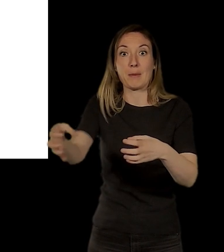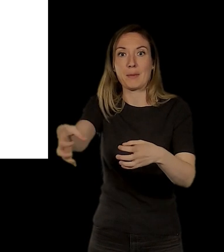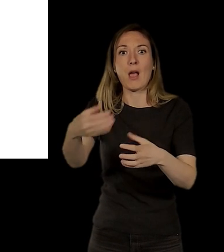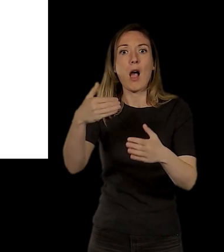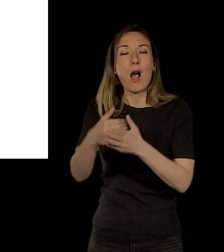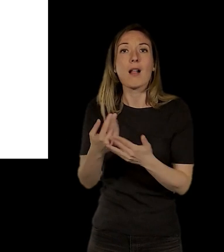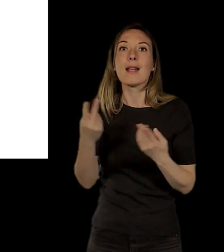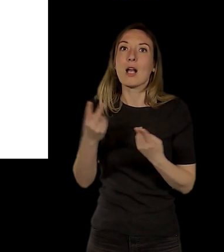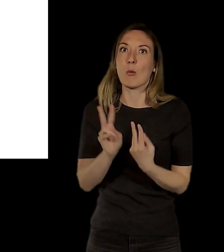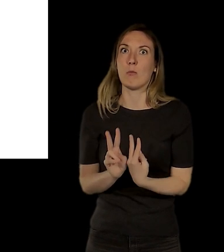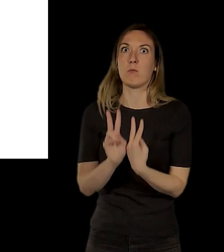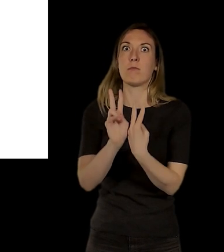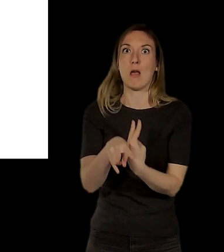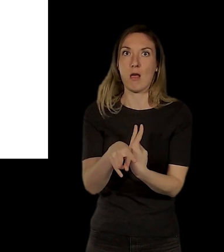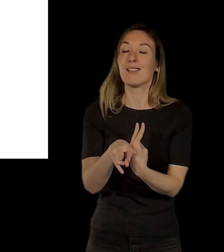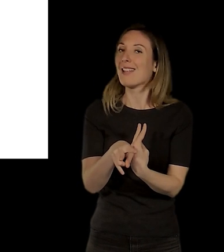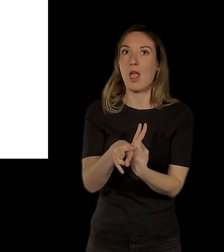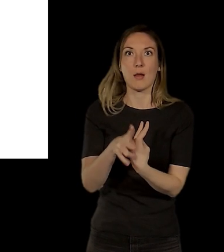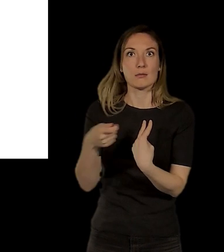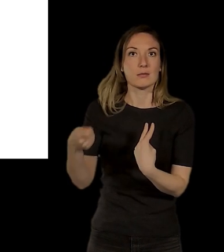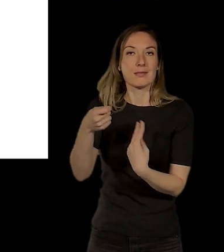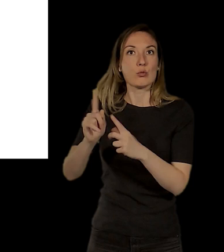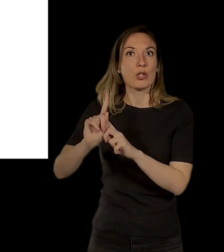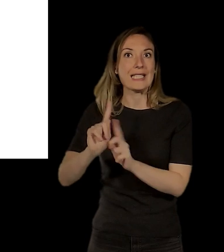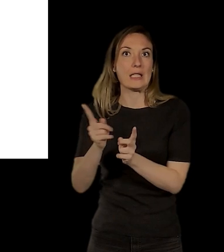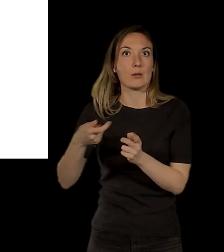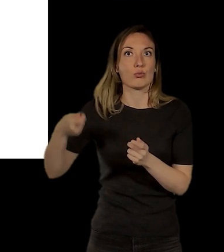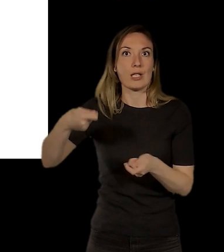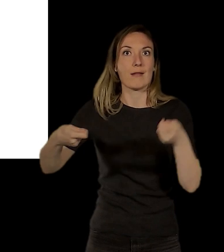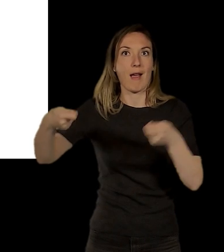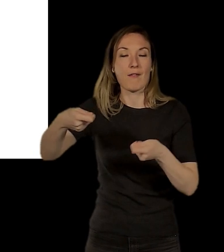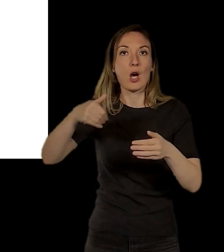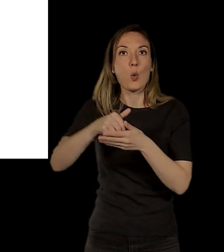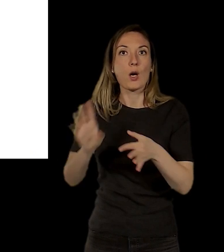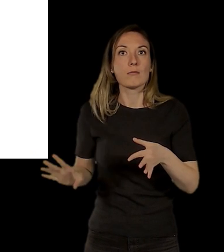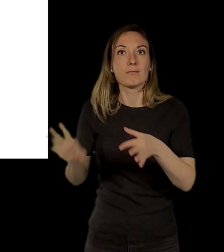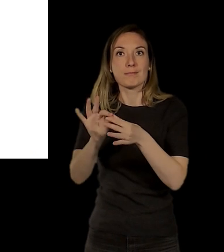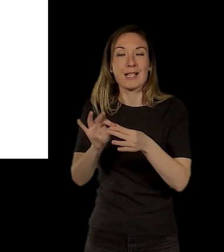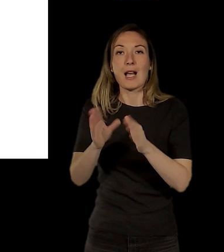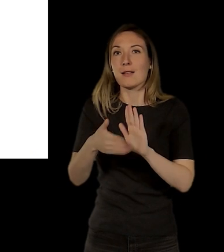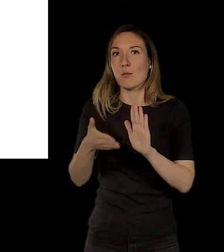od toho hlavního tělesa, který v první řadě spojují dvě úrovně a